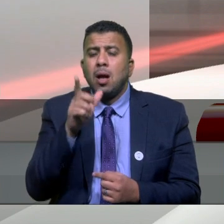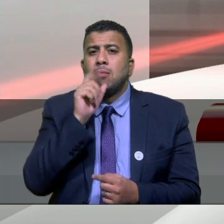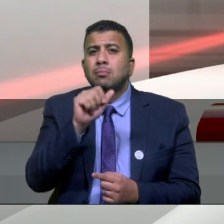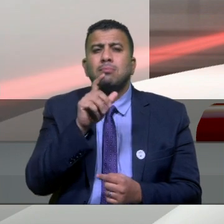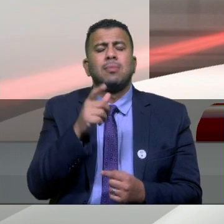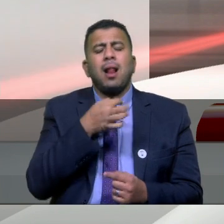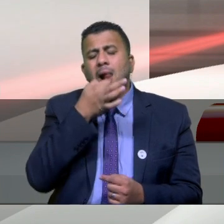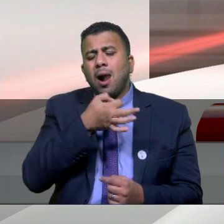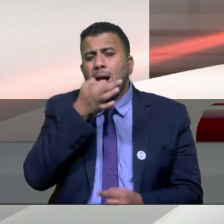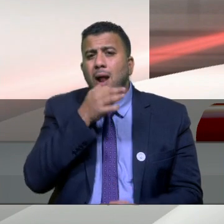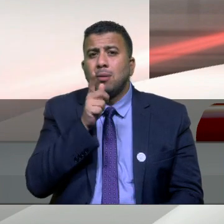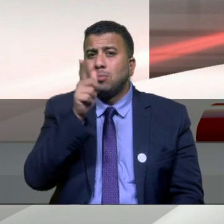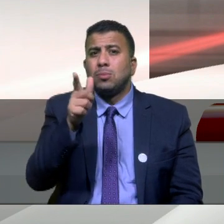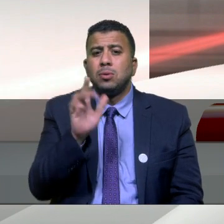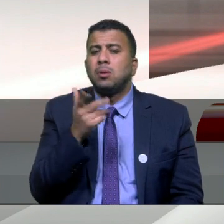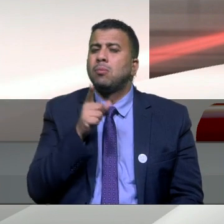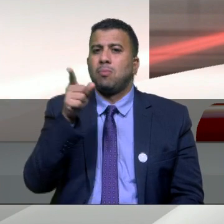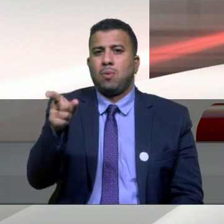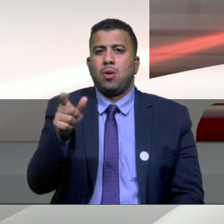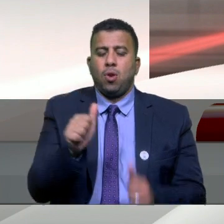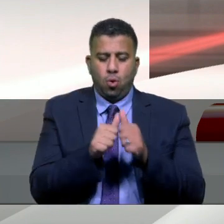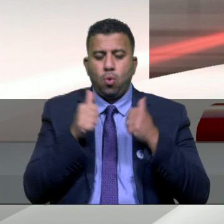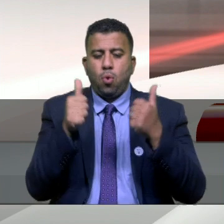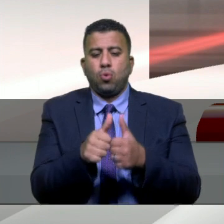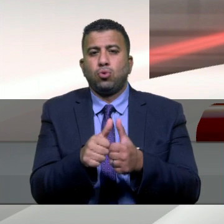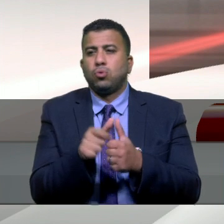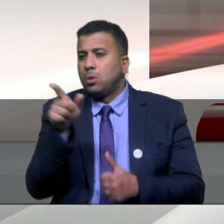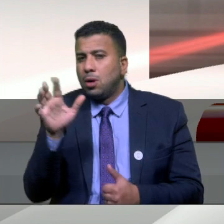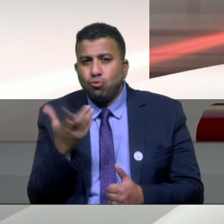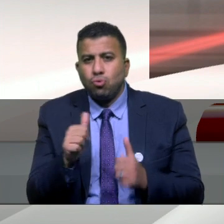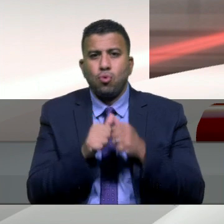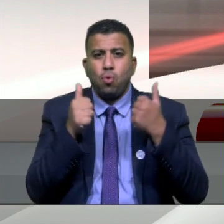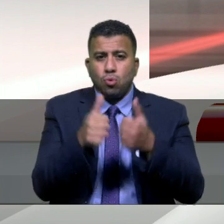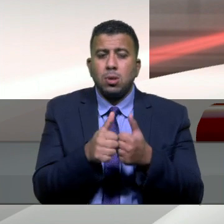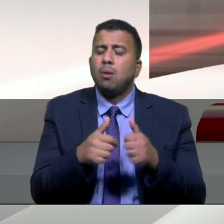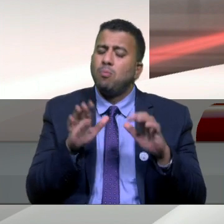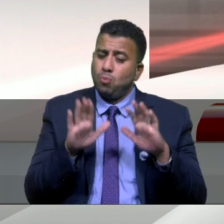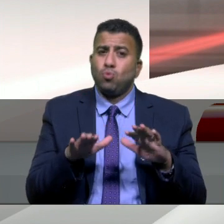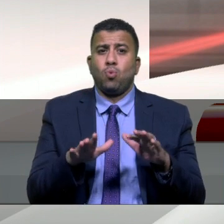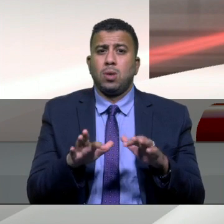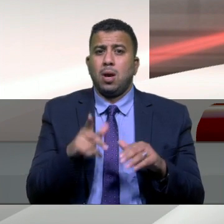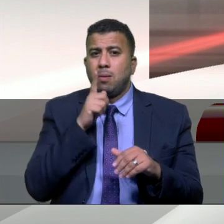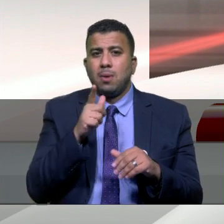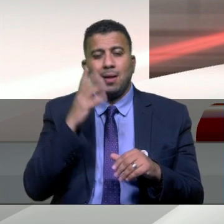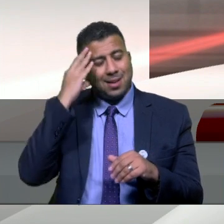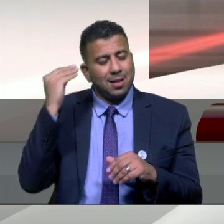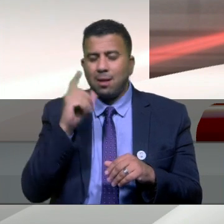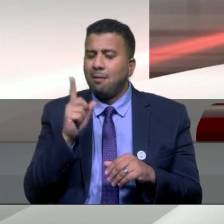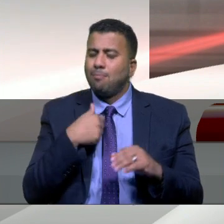تطلع الكلمات هائلة منو لهم الأسر هائلة اللي مش عارف إيش، هذا موجود ما يغيب،